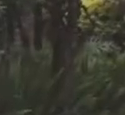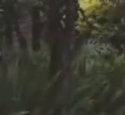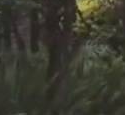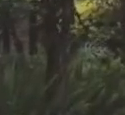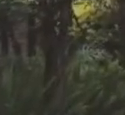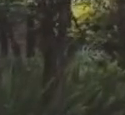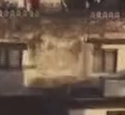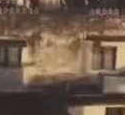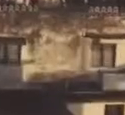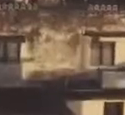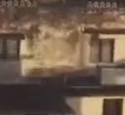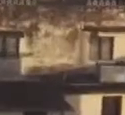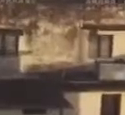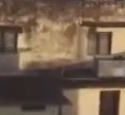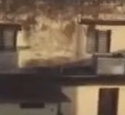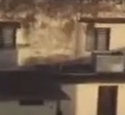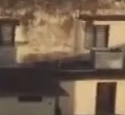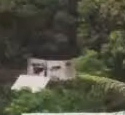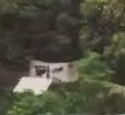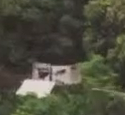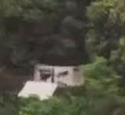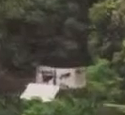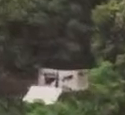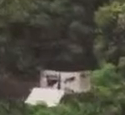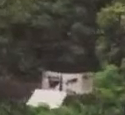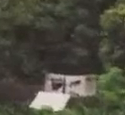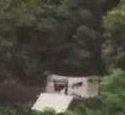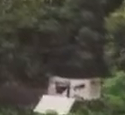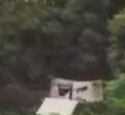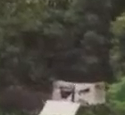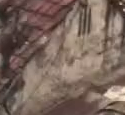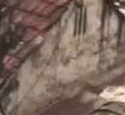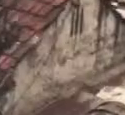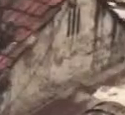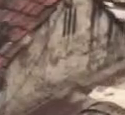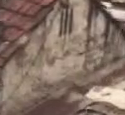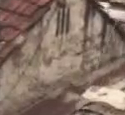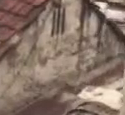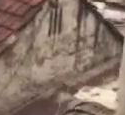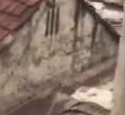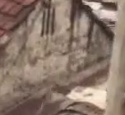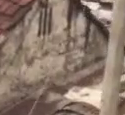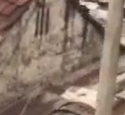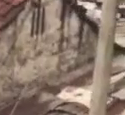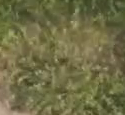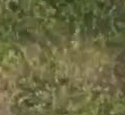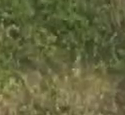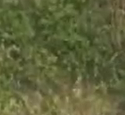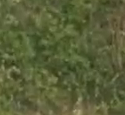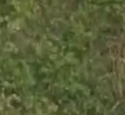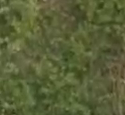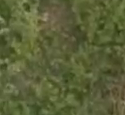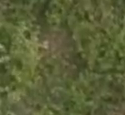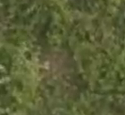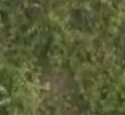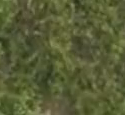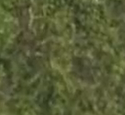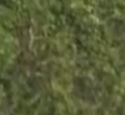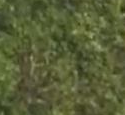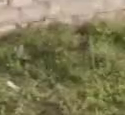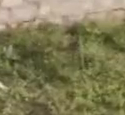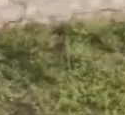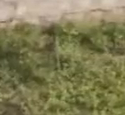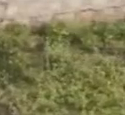Nyumbani ndio kila kitu. Neno lenye uzito zaidi kuliko lolote. Nyumbani ni